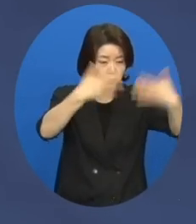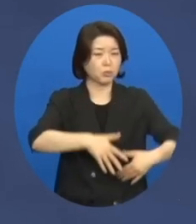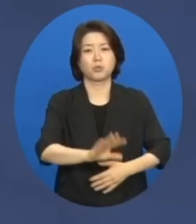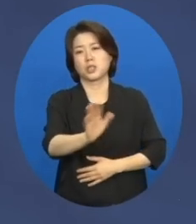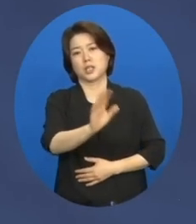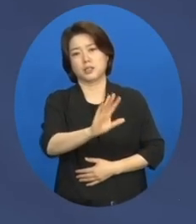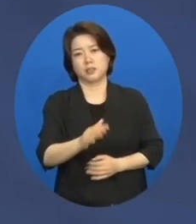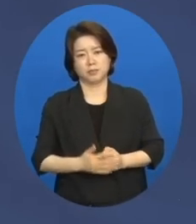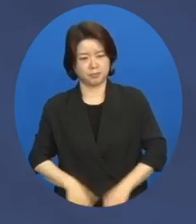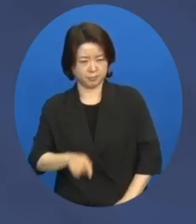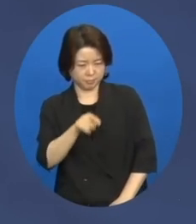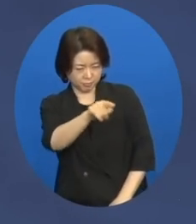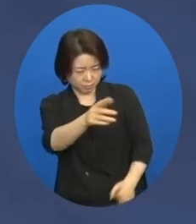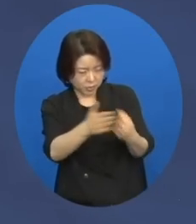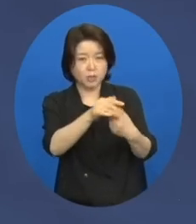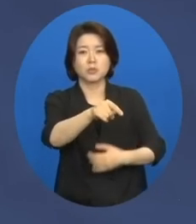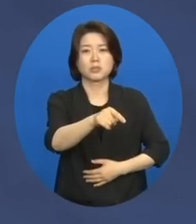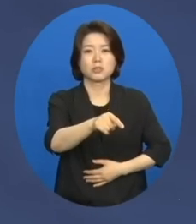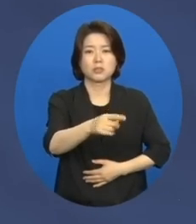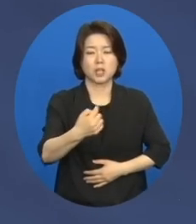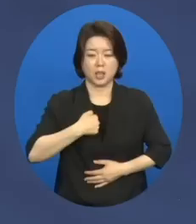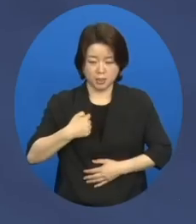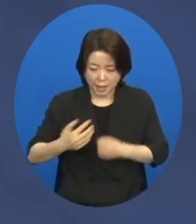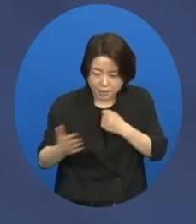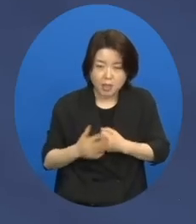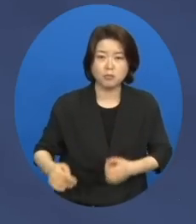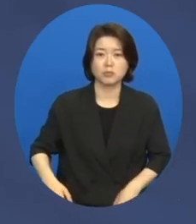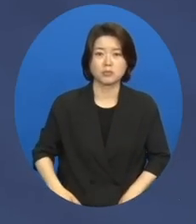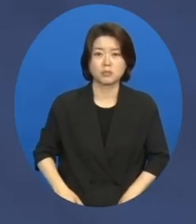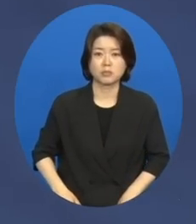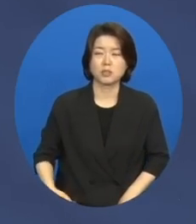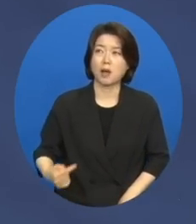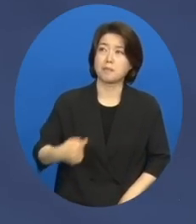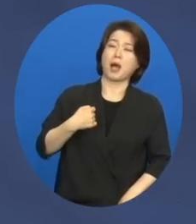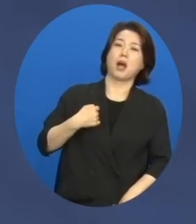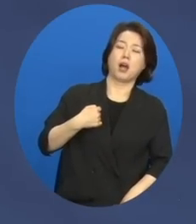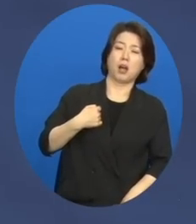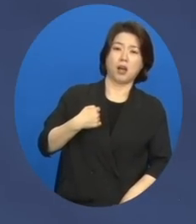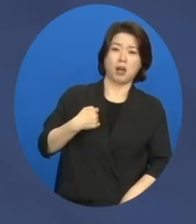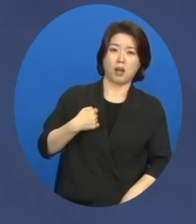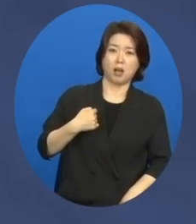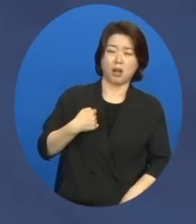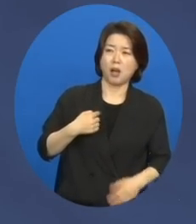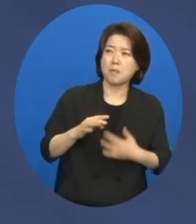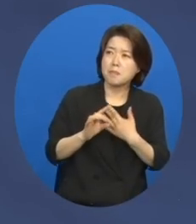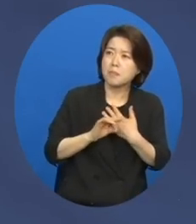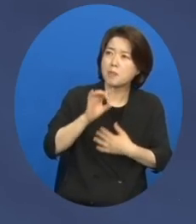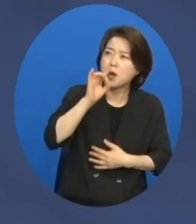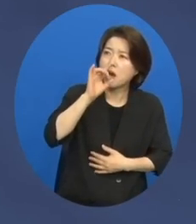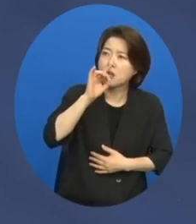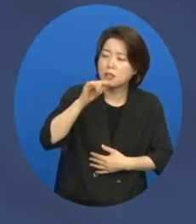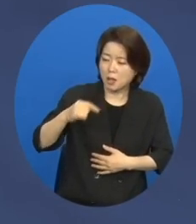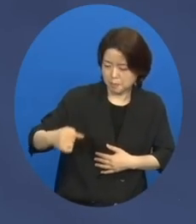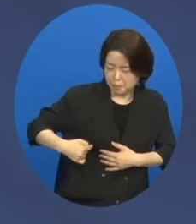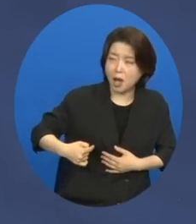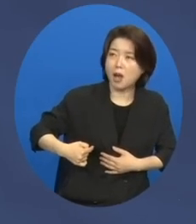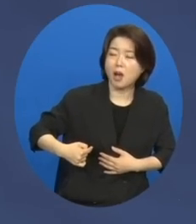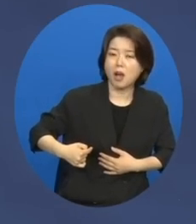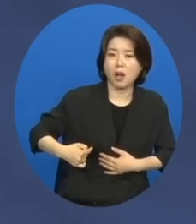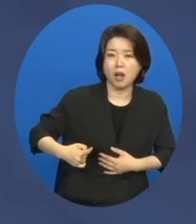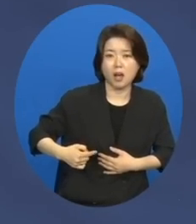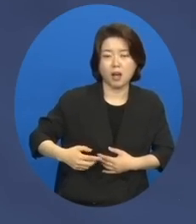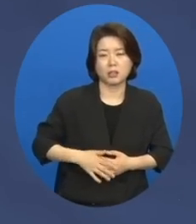아니라 너 때문이야 나 때문이야 이게 딱 이게 변명할 수 없이 이게 가슴에 꽂히는데요.